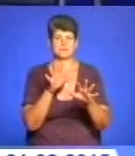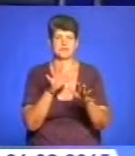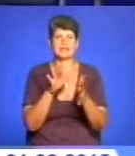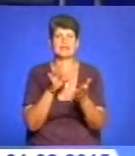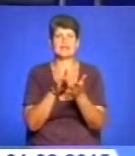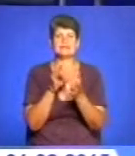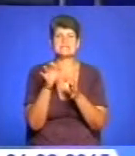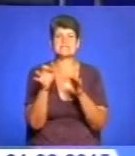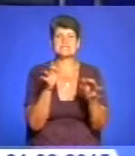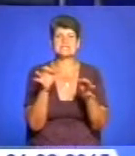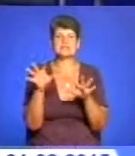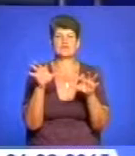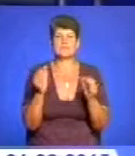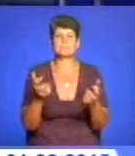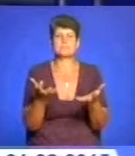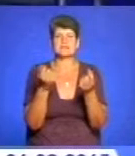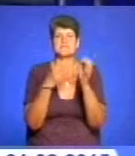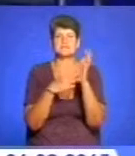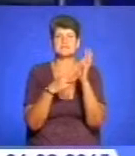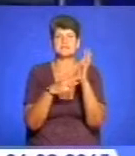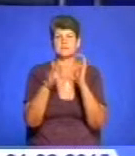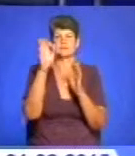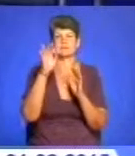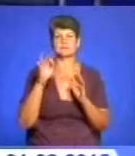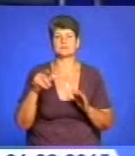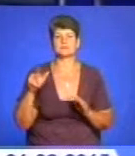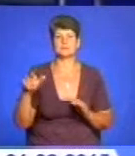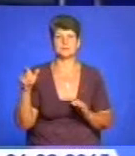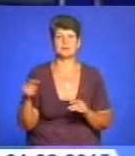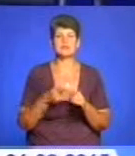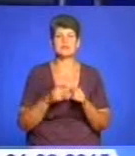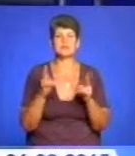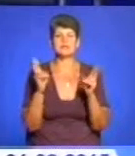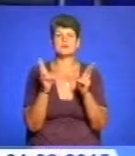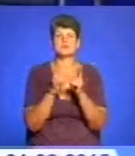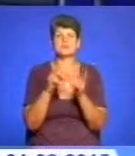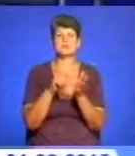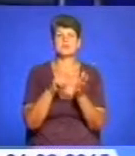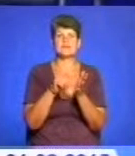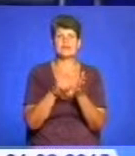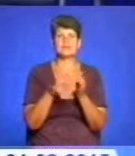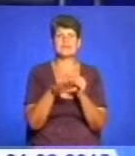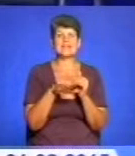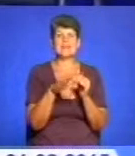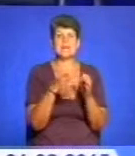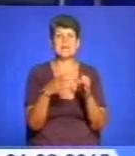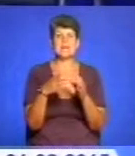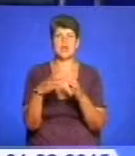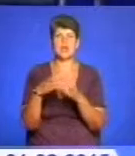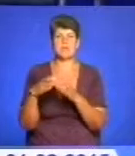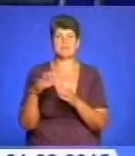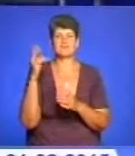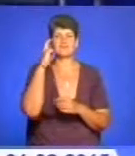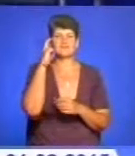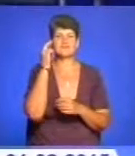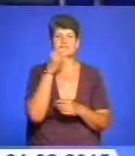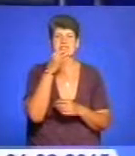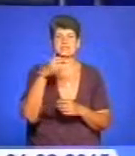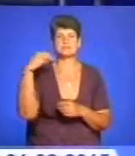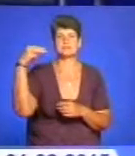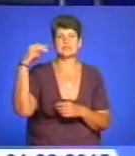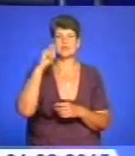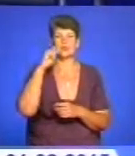Децентралізацію влади в Україні підтримують близько 80% громадян. Про це на зустрічі з представниками територіальних громад у Києві заявив президент України